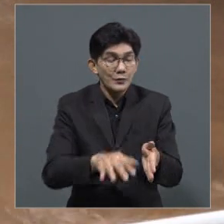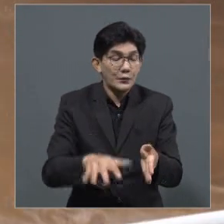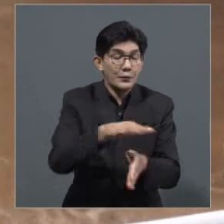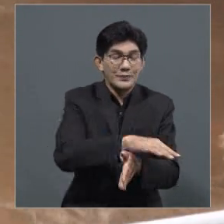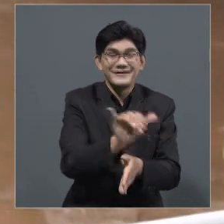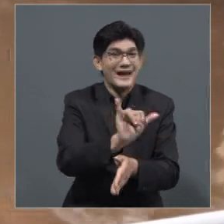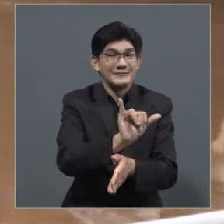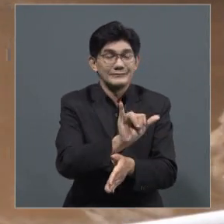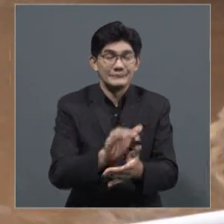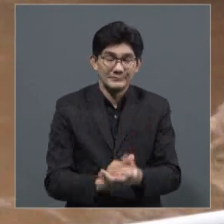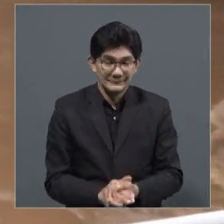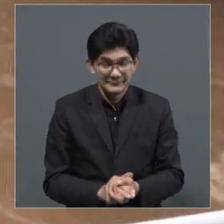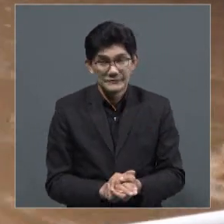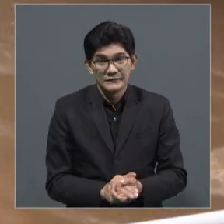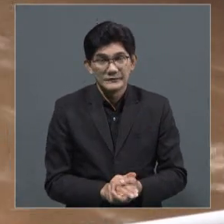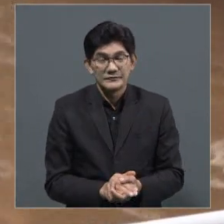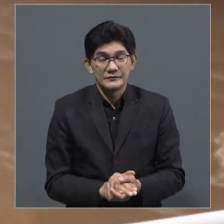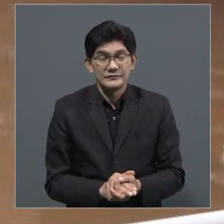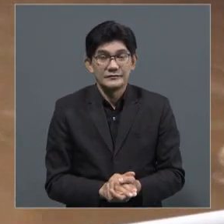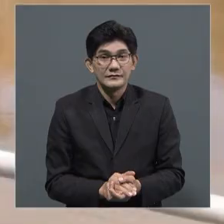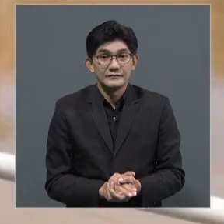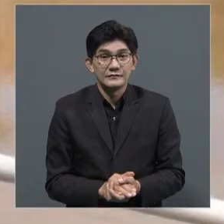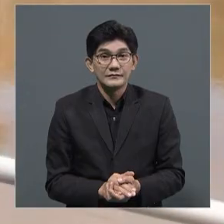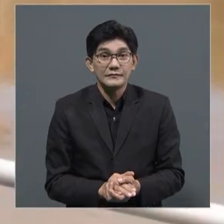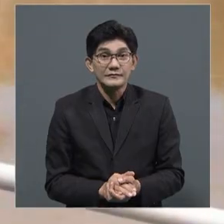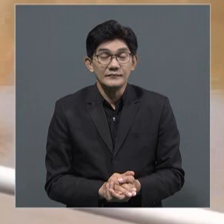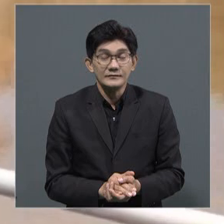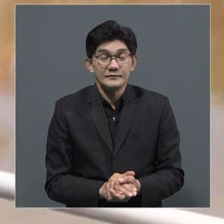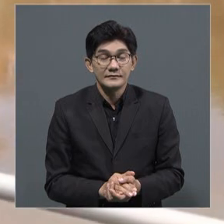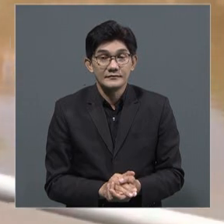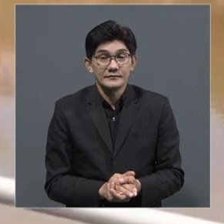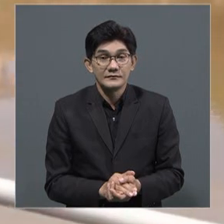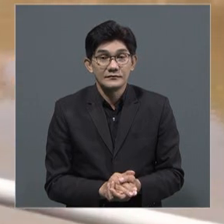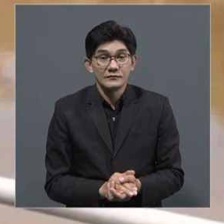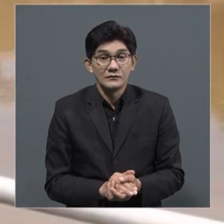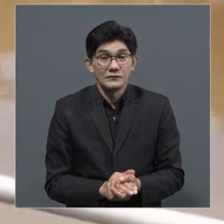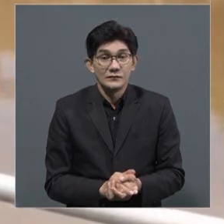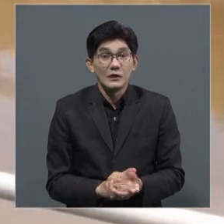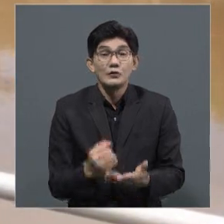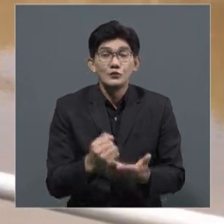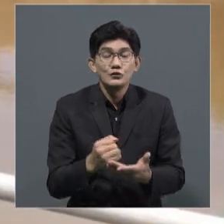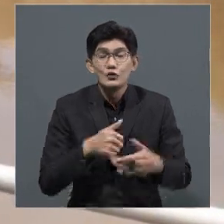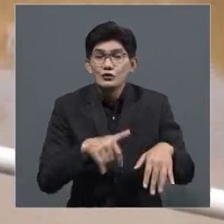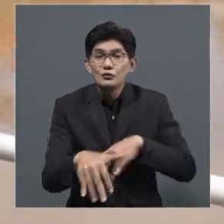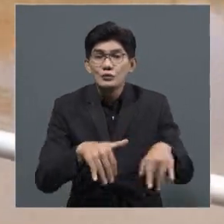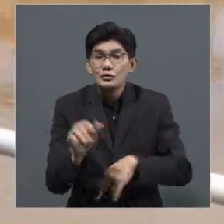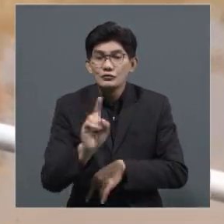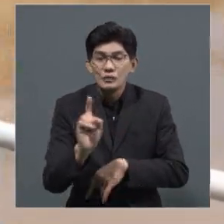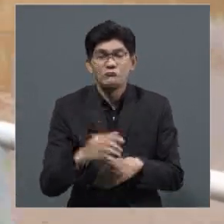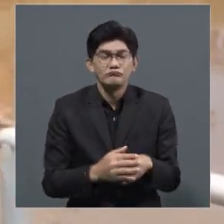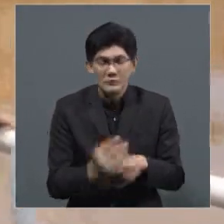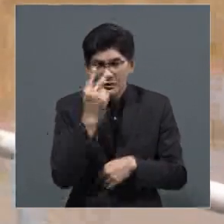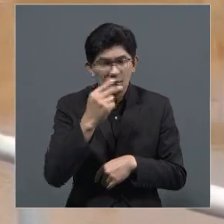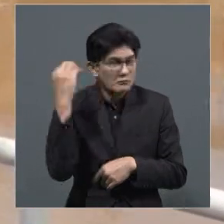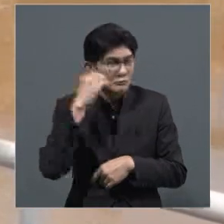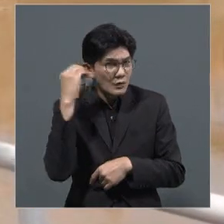ล้นตลิ่งเข้าท่วมครับและการช่วยเหลือประชาชนนะครับ 1กลุ่มบุคคลที่เราเห็นได้มากๆ